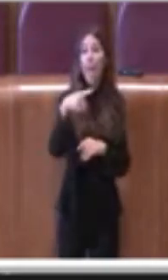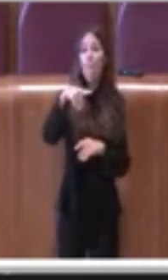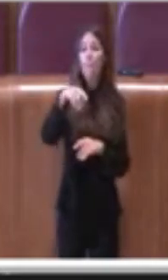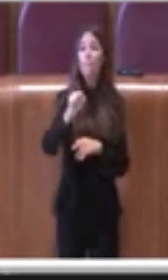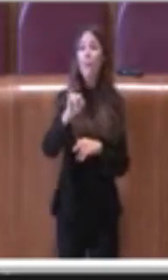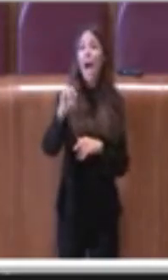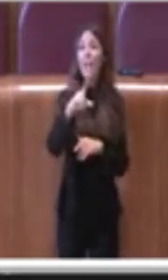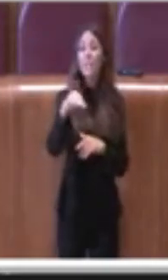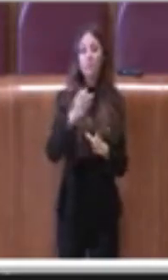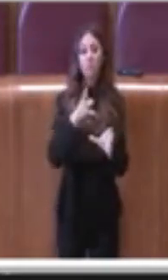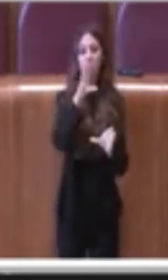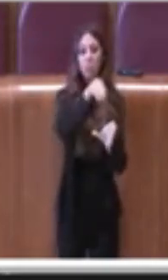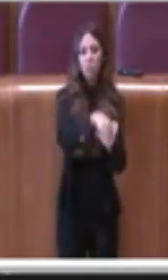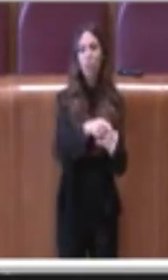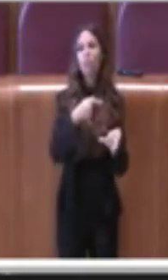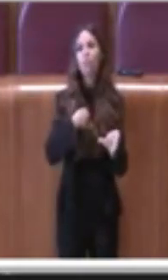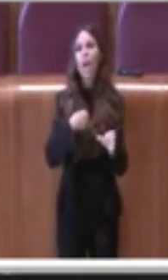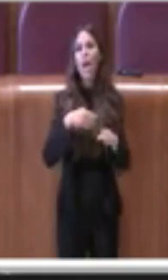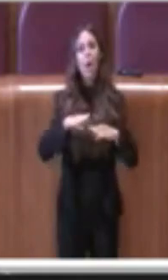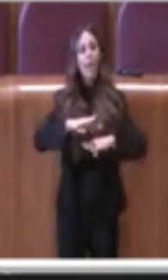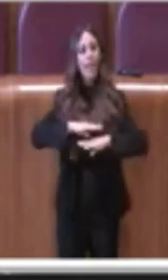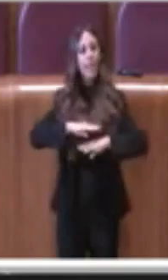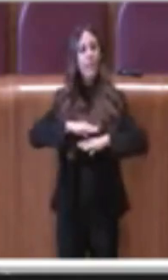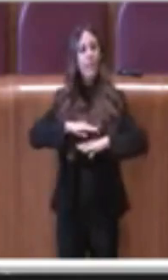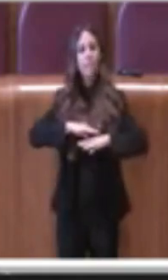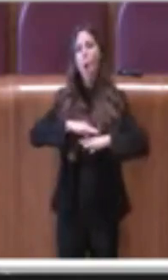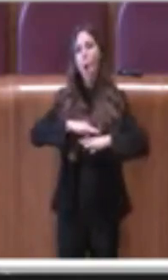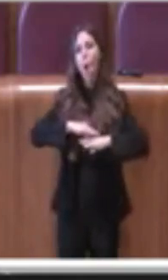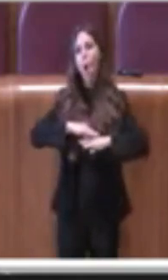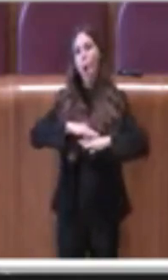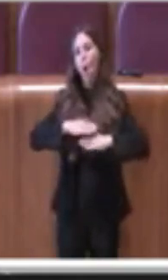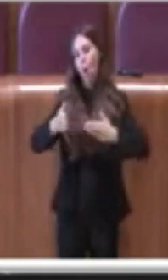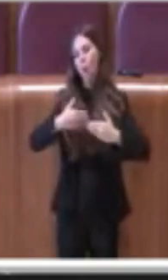anche lo sportello climatico, dove ogni cittadino